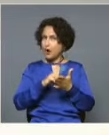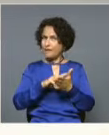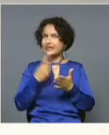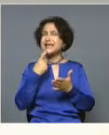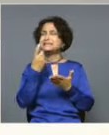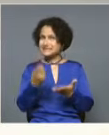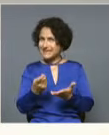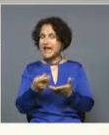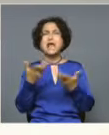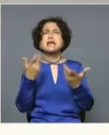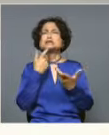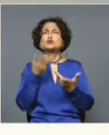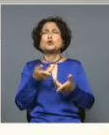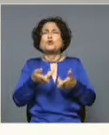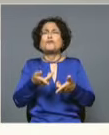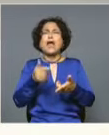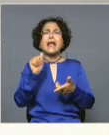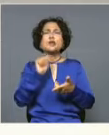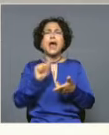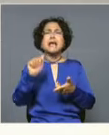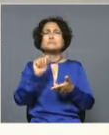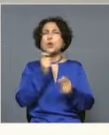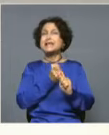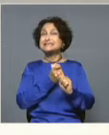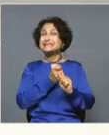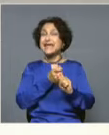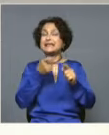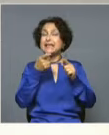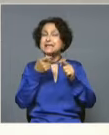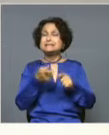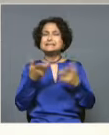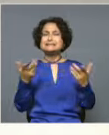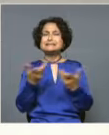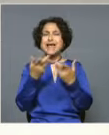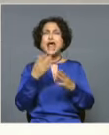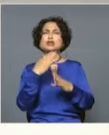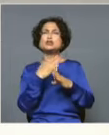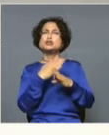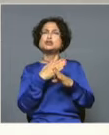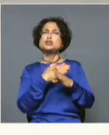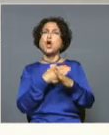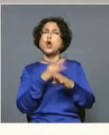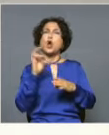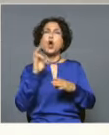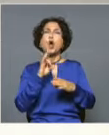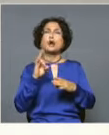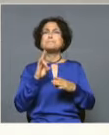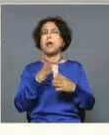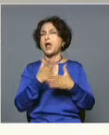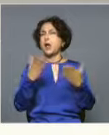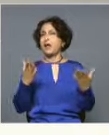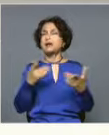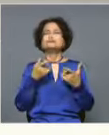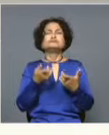като азбука е създадена за визуализация на книжовно нормиран състав на езика. В това